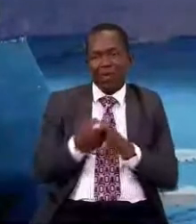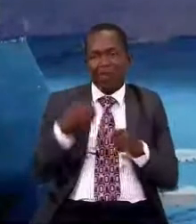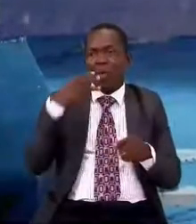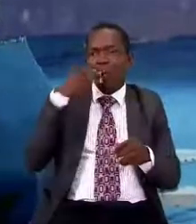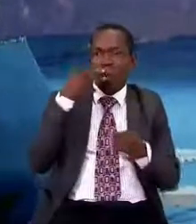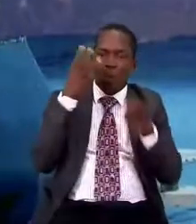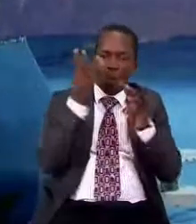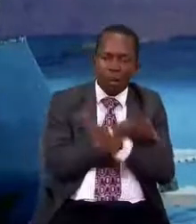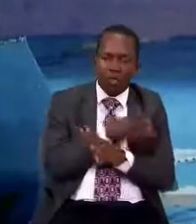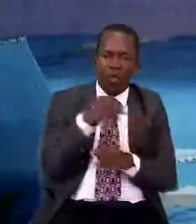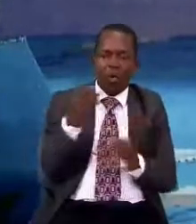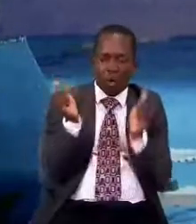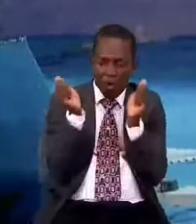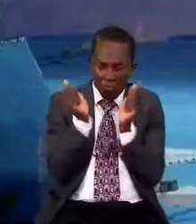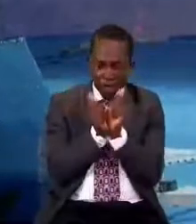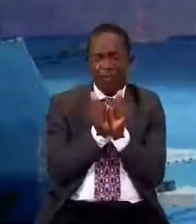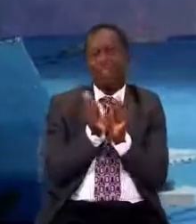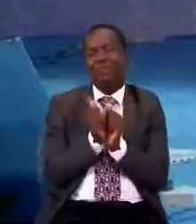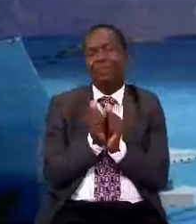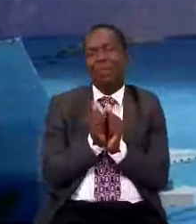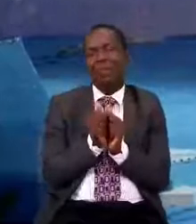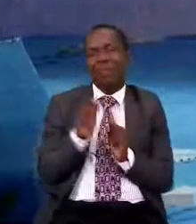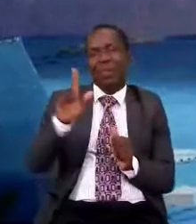des esclavages. On va à